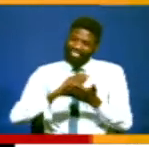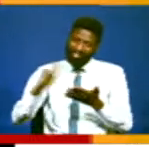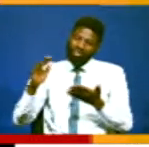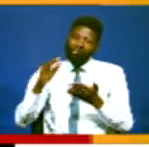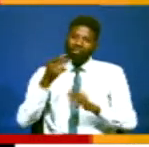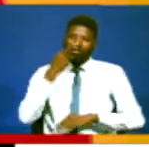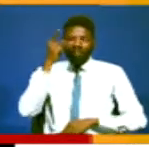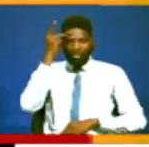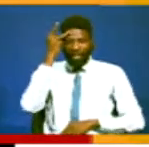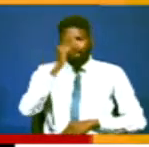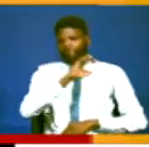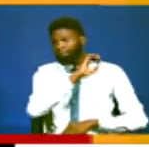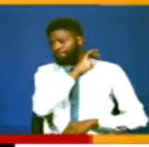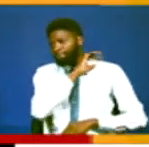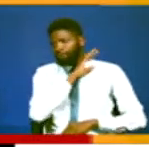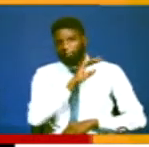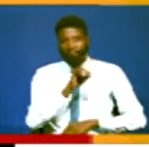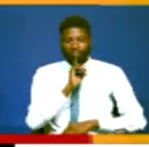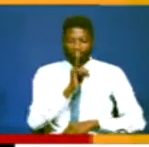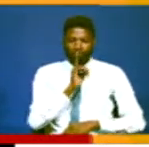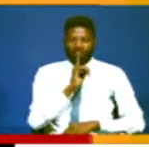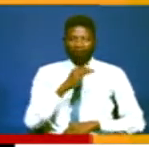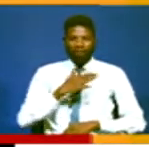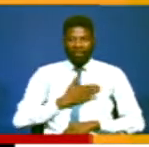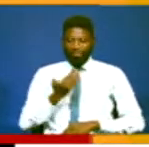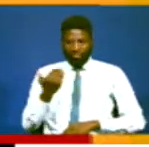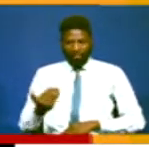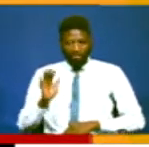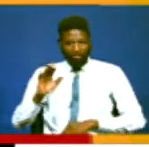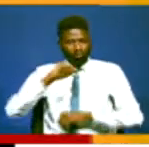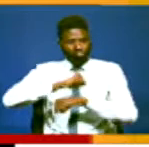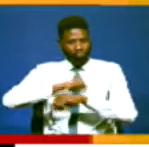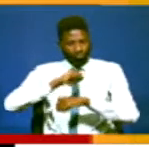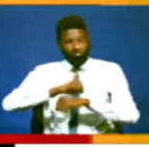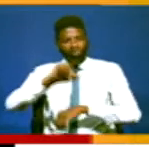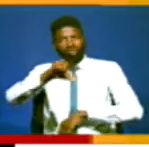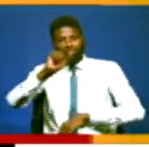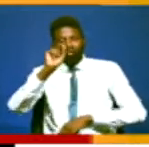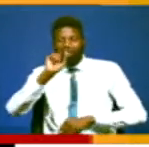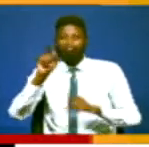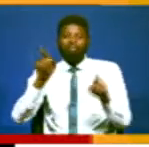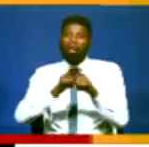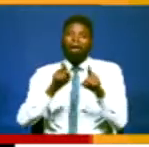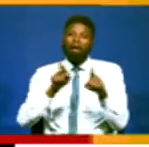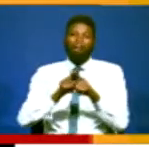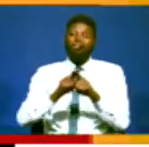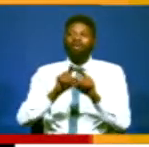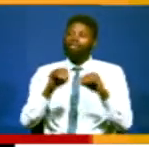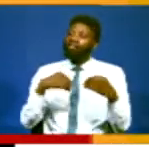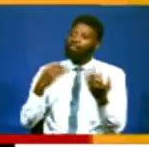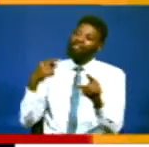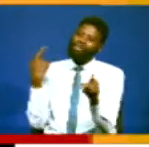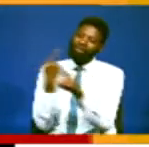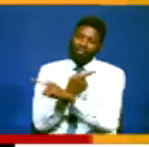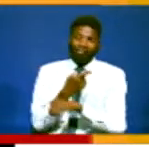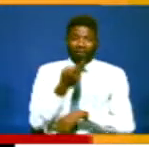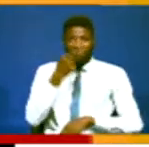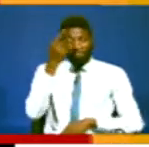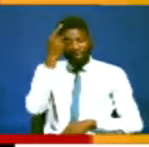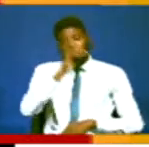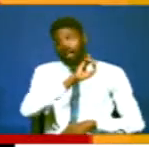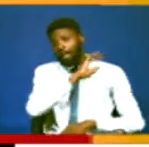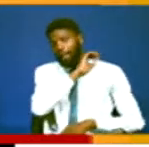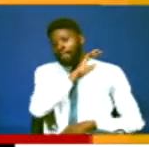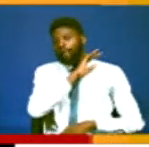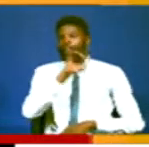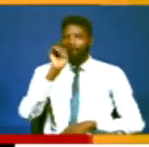shule ambao alikuwa amechagua. Hizo changamoto lazima zitatoka kwa wazazi, na lalama kama hizo zitaathiri